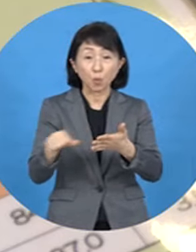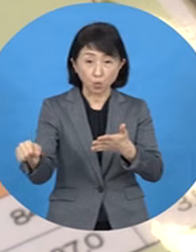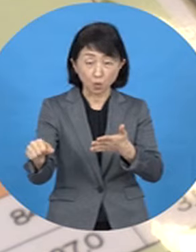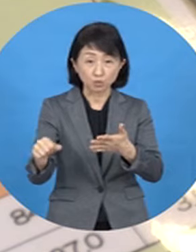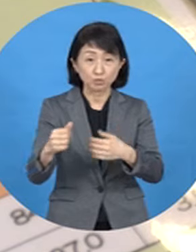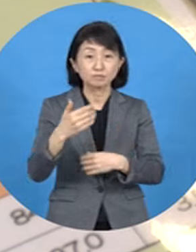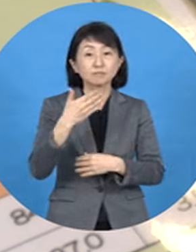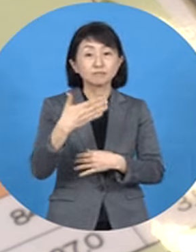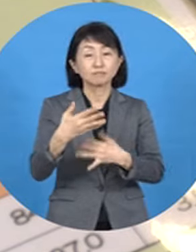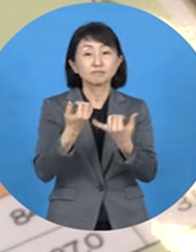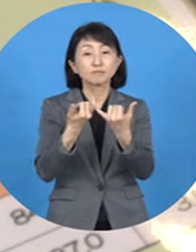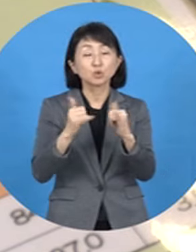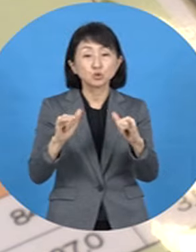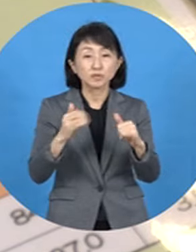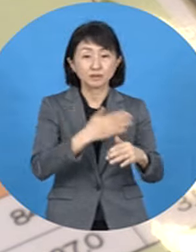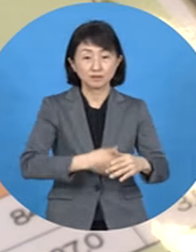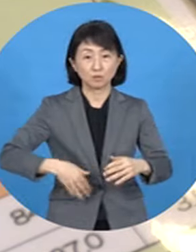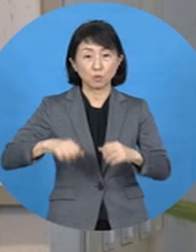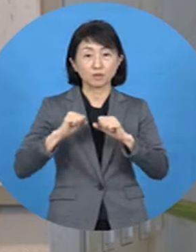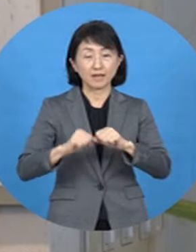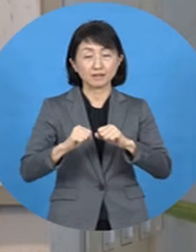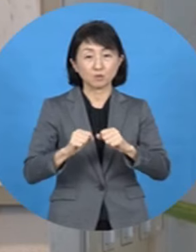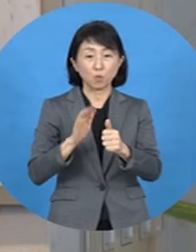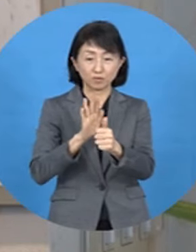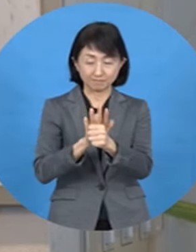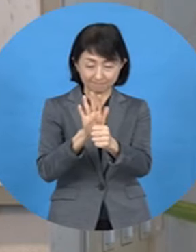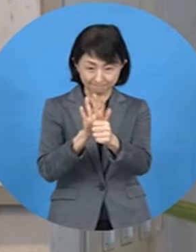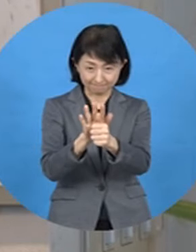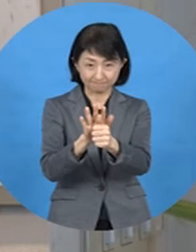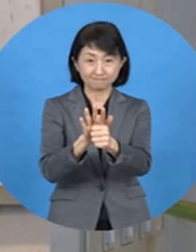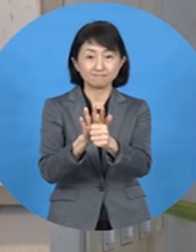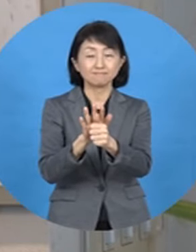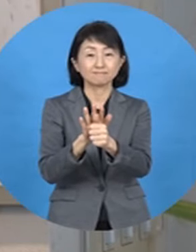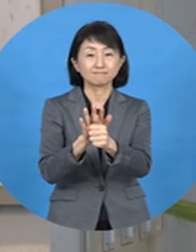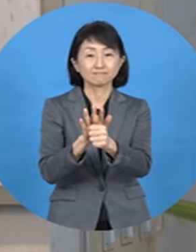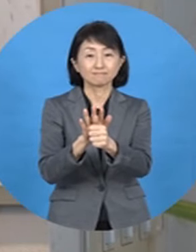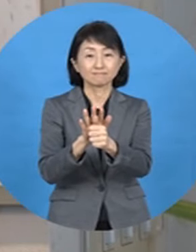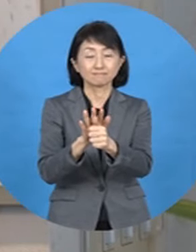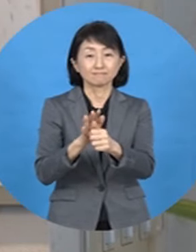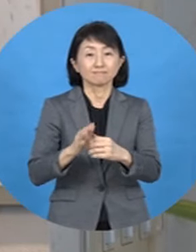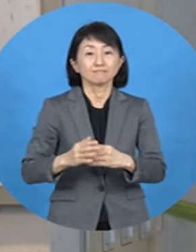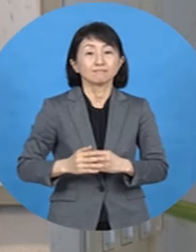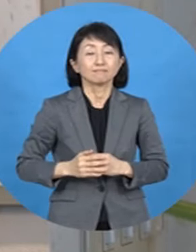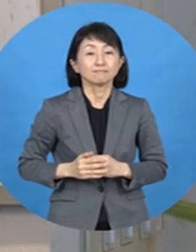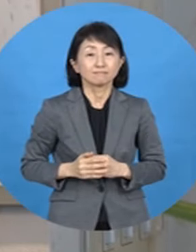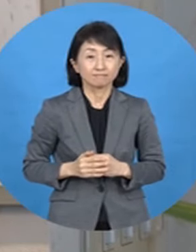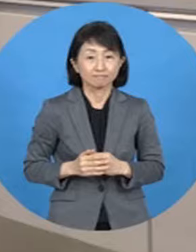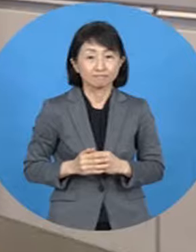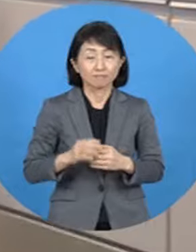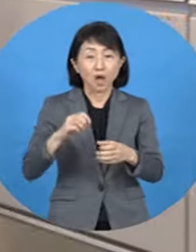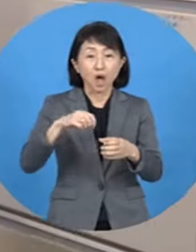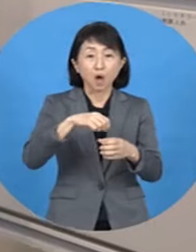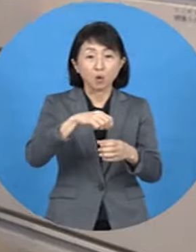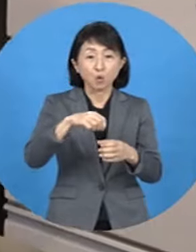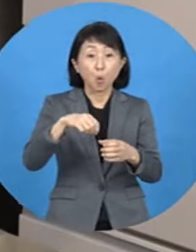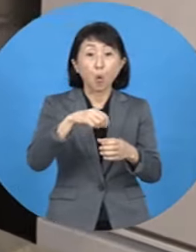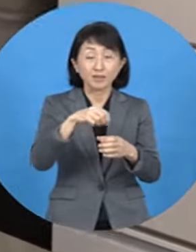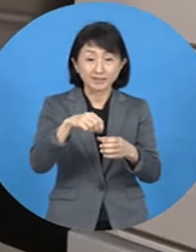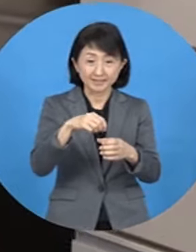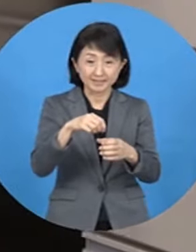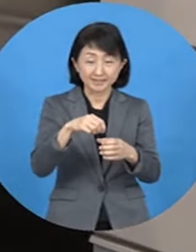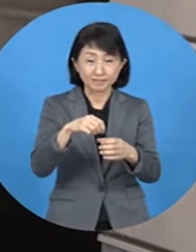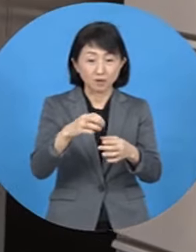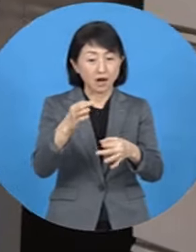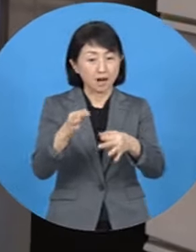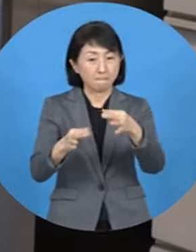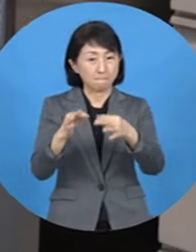づくりを推進しています。食後のコーヒーはお店でバリスタと認められた方が豆をひ